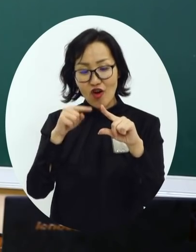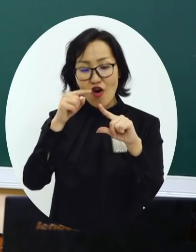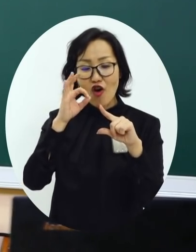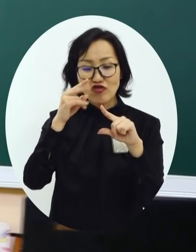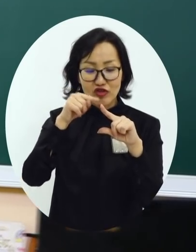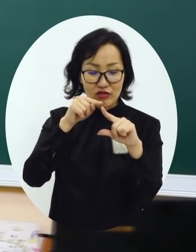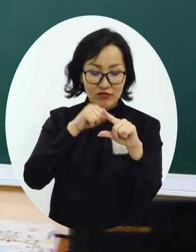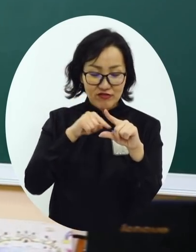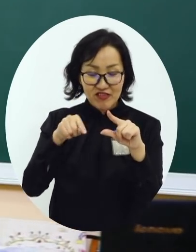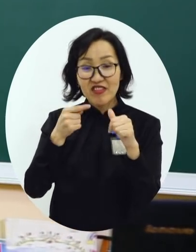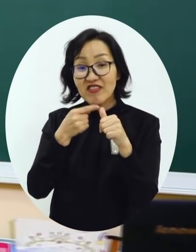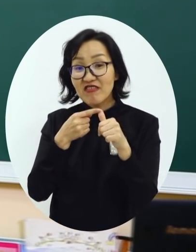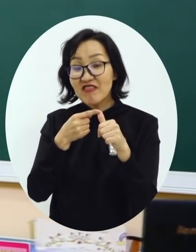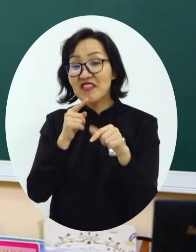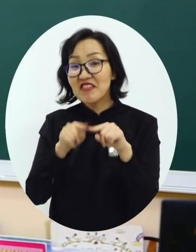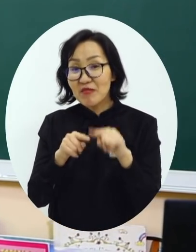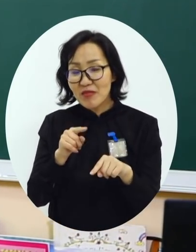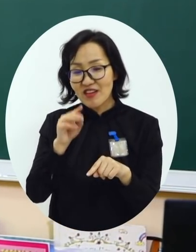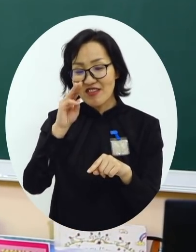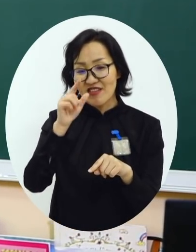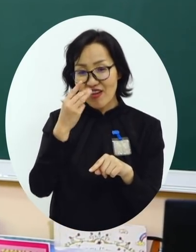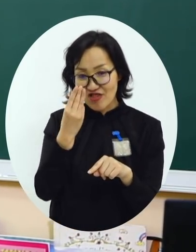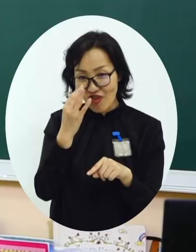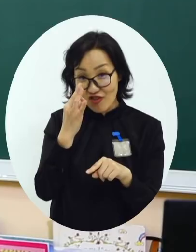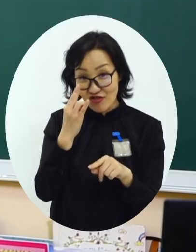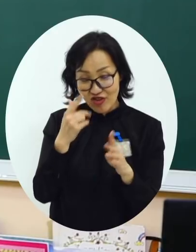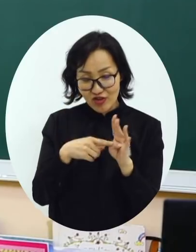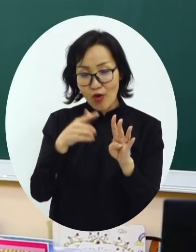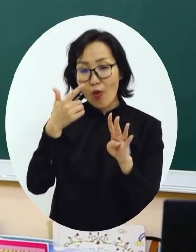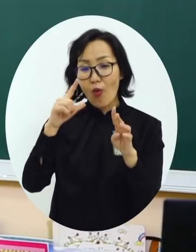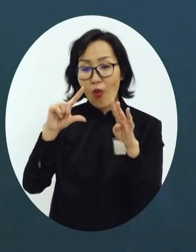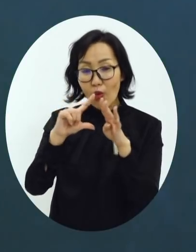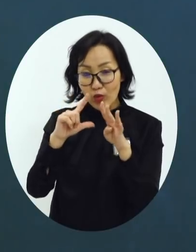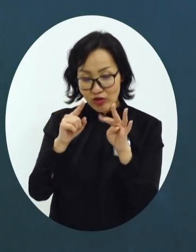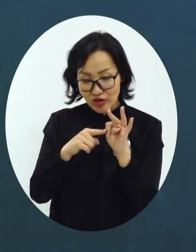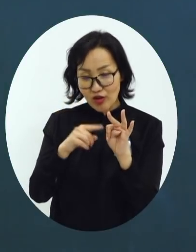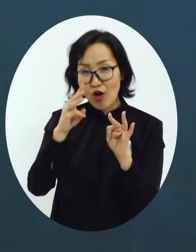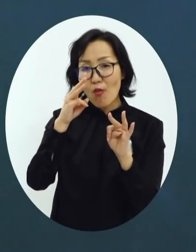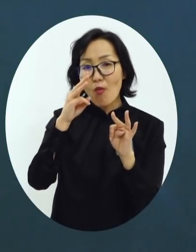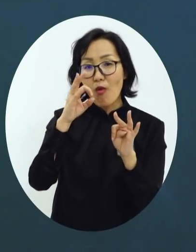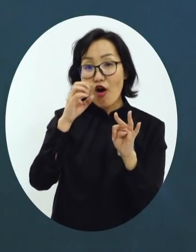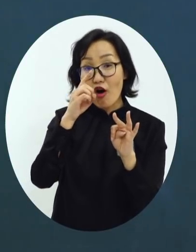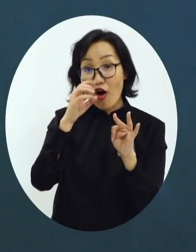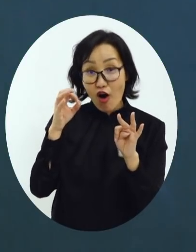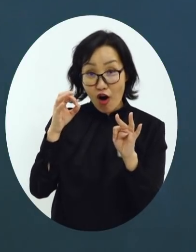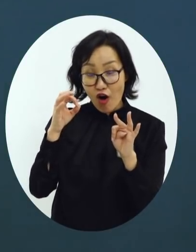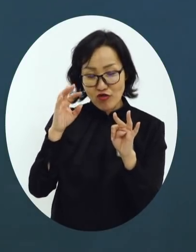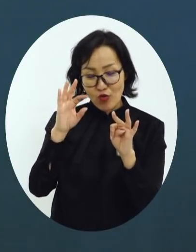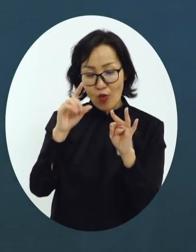Тэгвэл гурвалжинг өнцгөөр нь юу гэж ангилах нь вэ? Өнцгөөр нь тэгш өнцөгт гурвалжин, мохоо өнцөгт